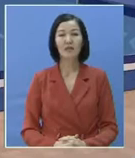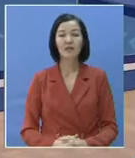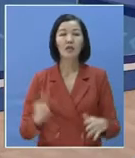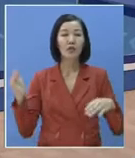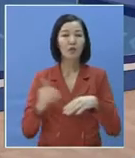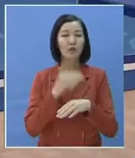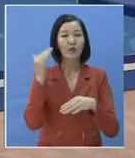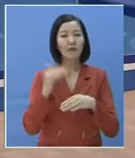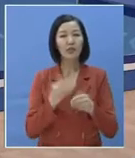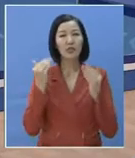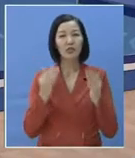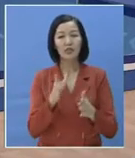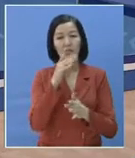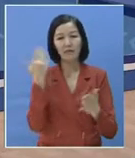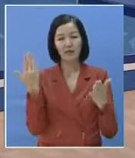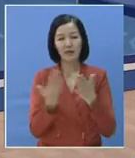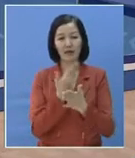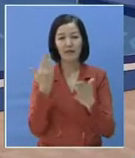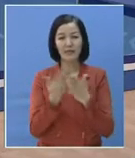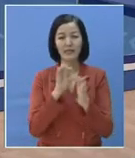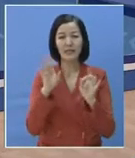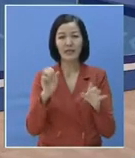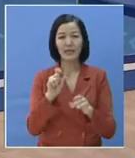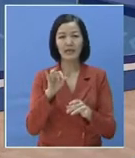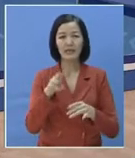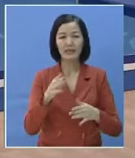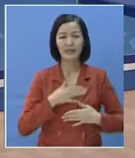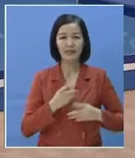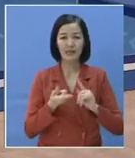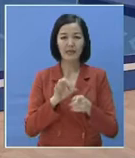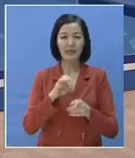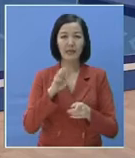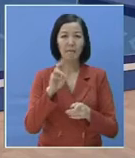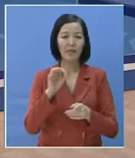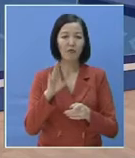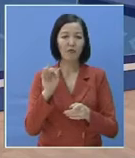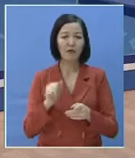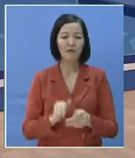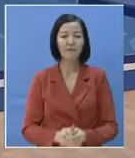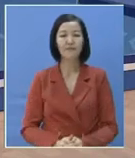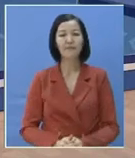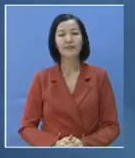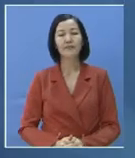Добрый вечер, в эфире телеканала ЖТСУ. Время новостей, с вами Азат Джумаханов и сурдоперевод Айгуль Стамбекова.